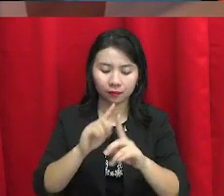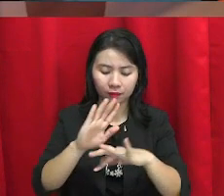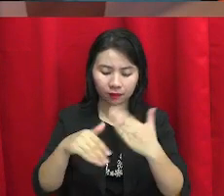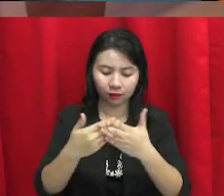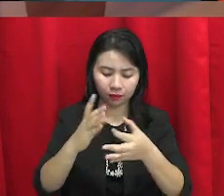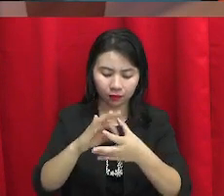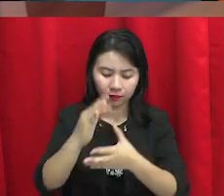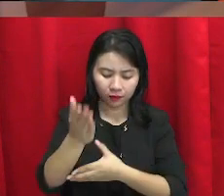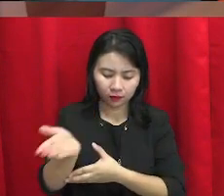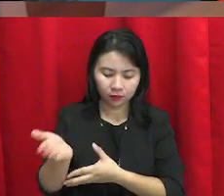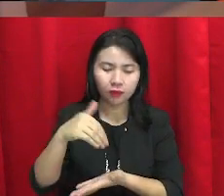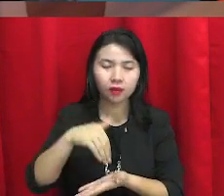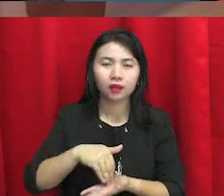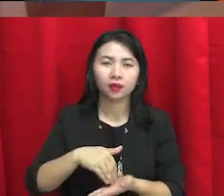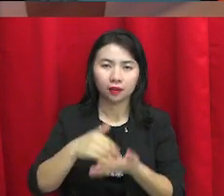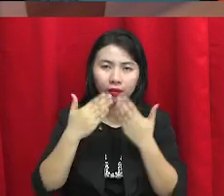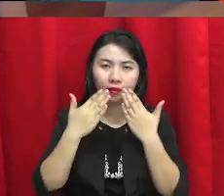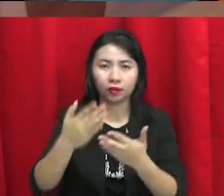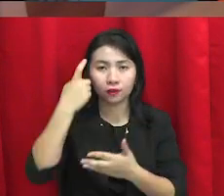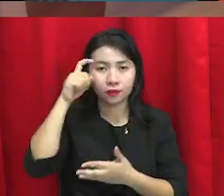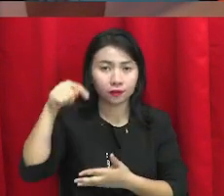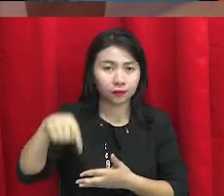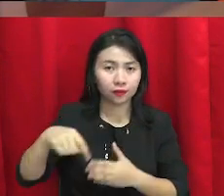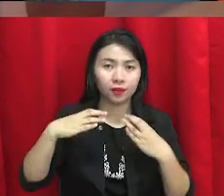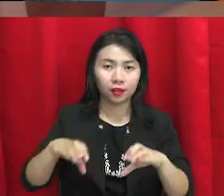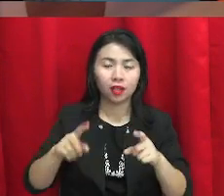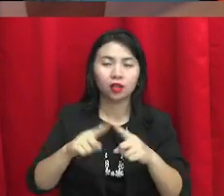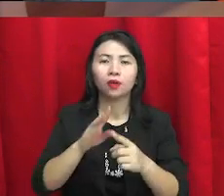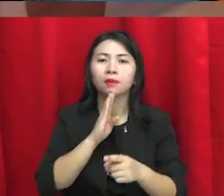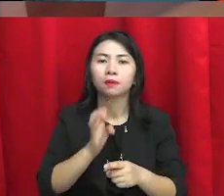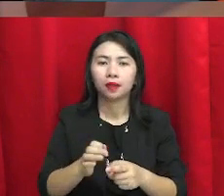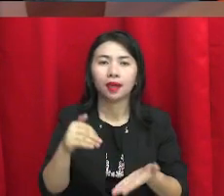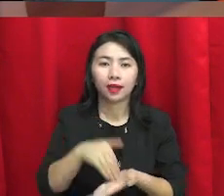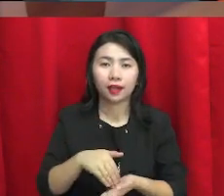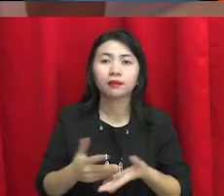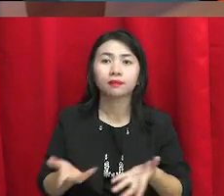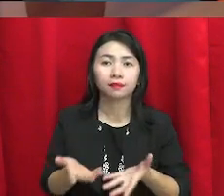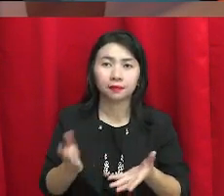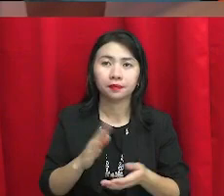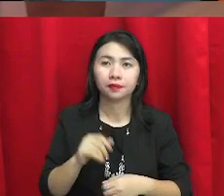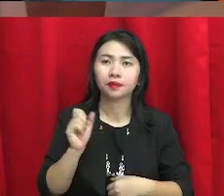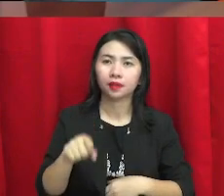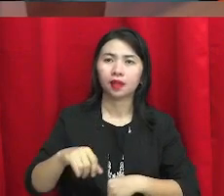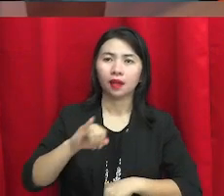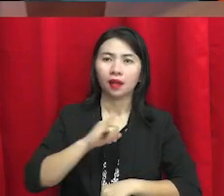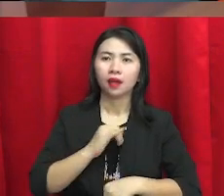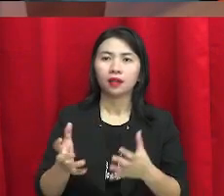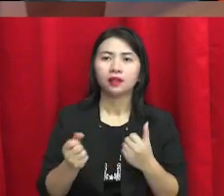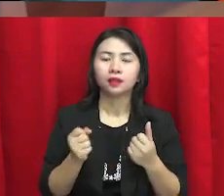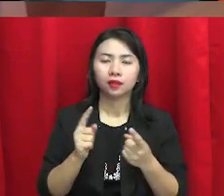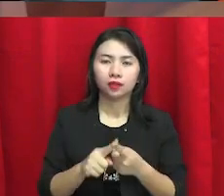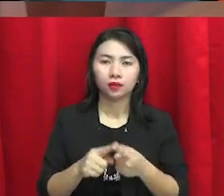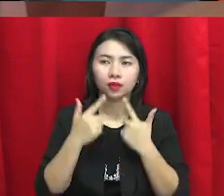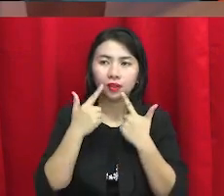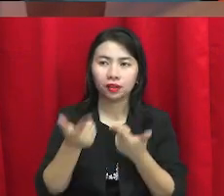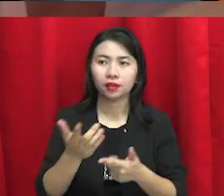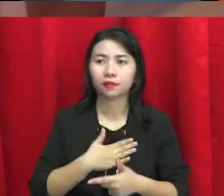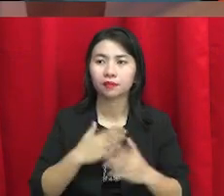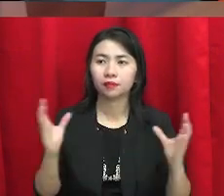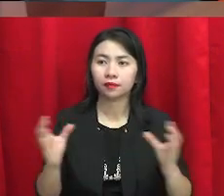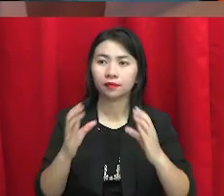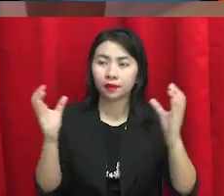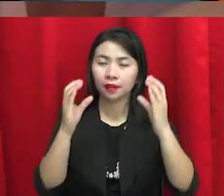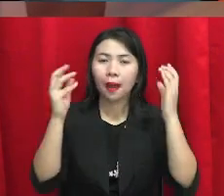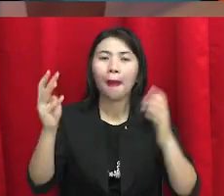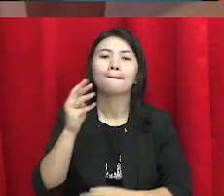Joe, maraming salamat po sa privilege na makasamang muli. At of course, babatiin ko ang nag-celebrate ng birthday kahapon, si